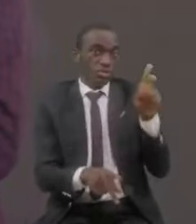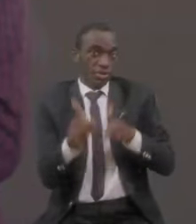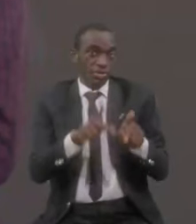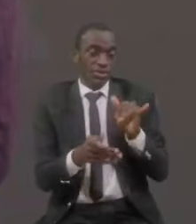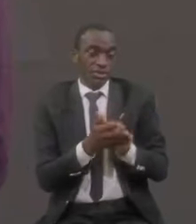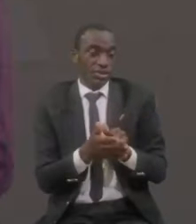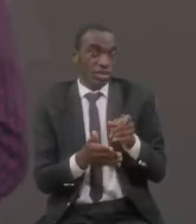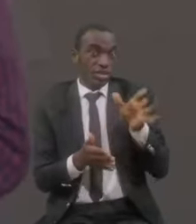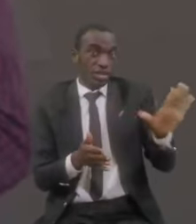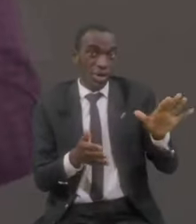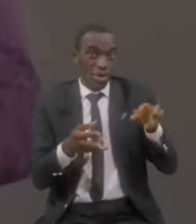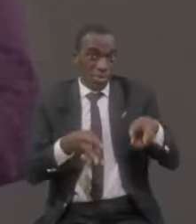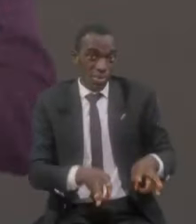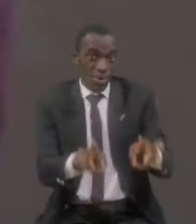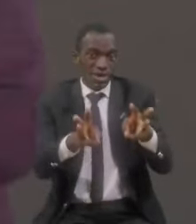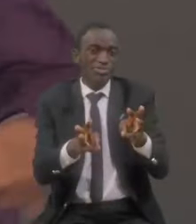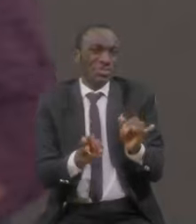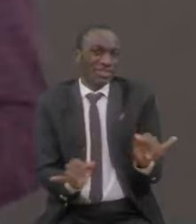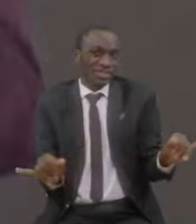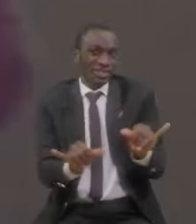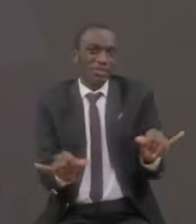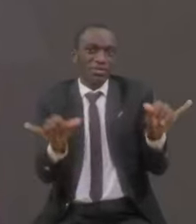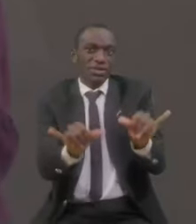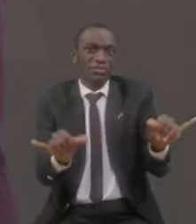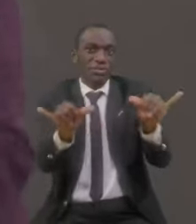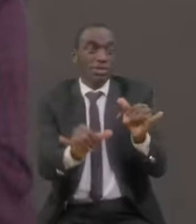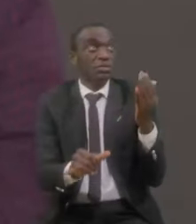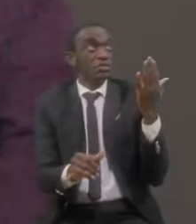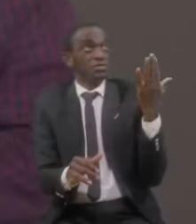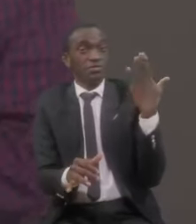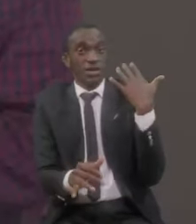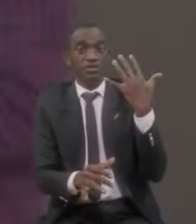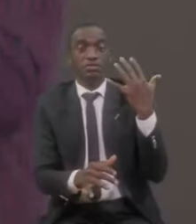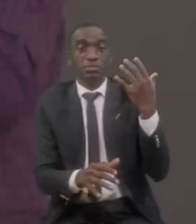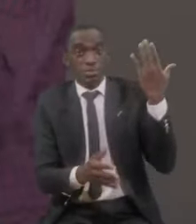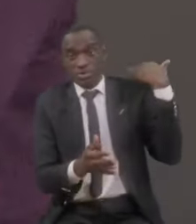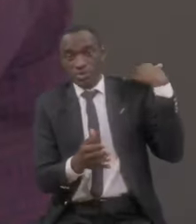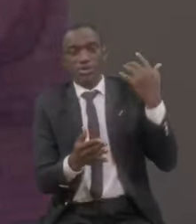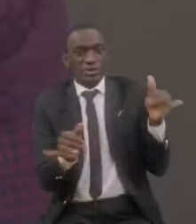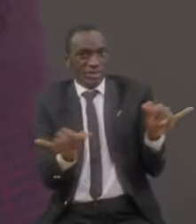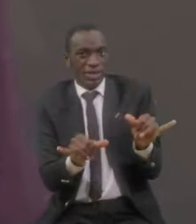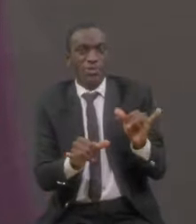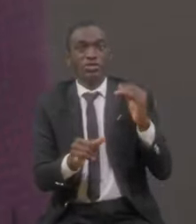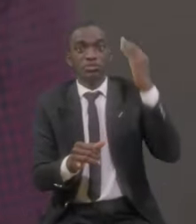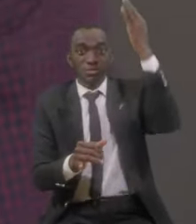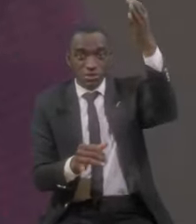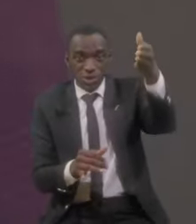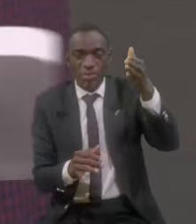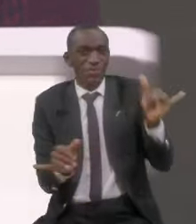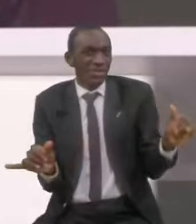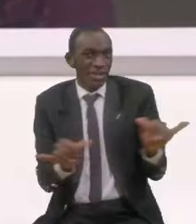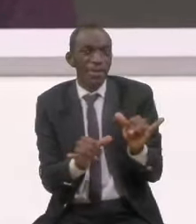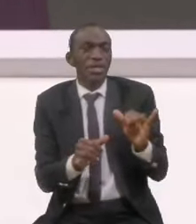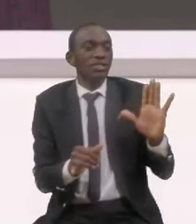il y a 10 ans. Tels ceux qui seront dans 5 ans, c'est ce qu'ils sont, c'est comme ça ils sont aujourd'hui. Ils ne